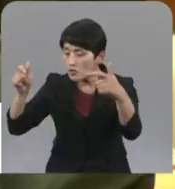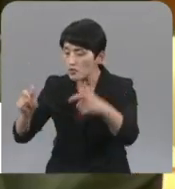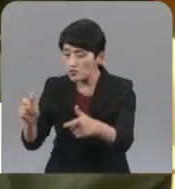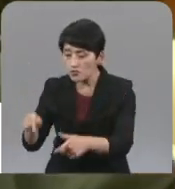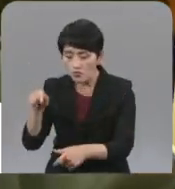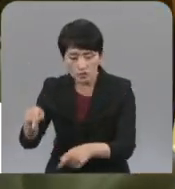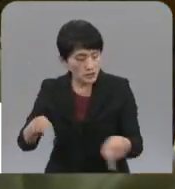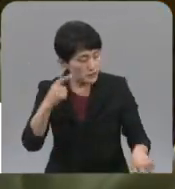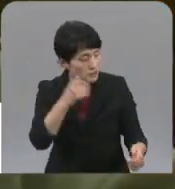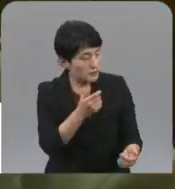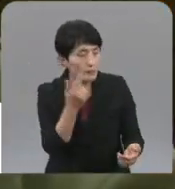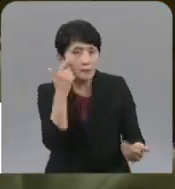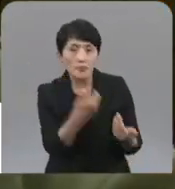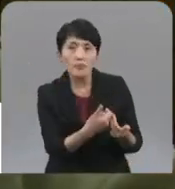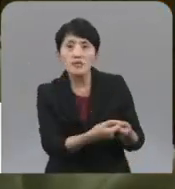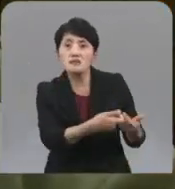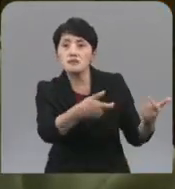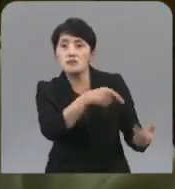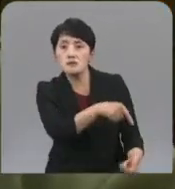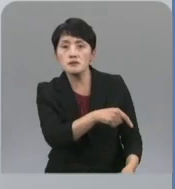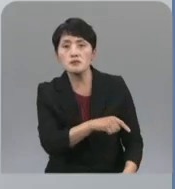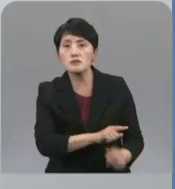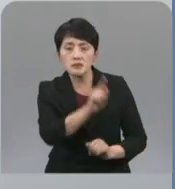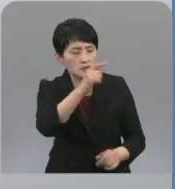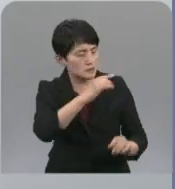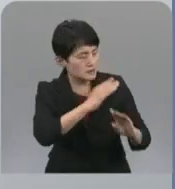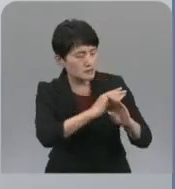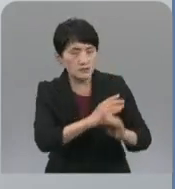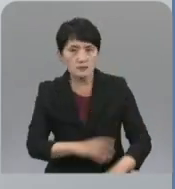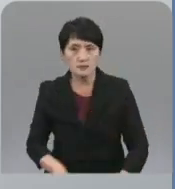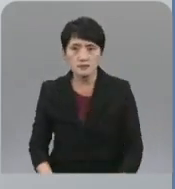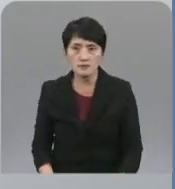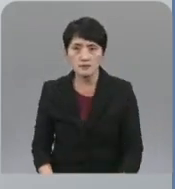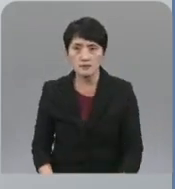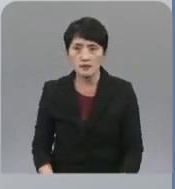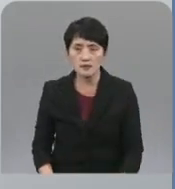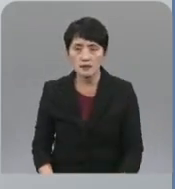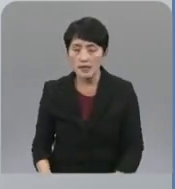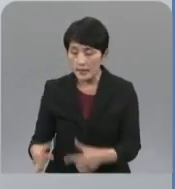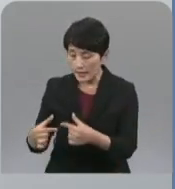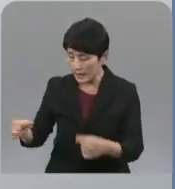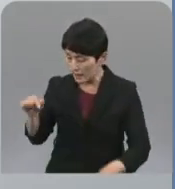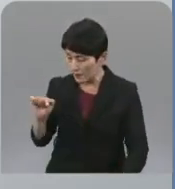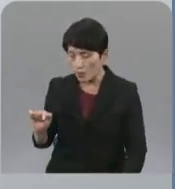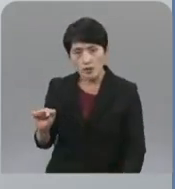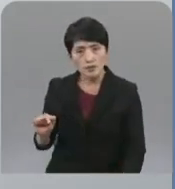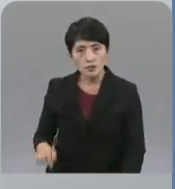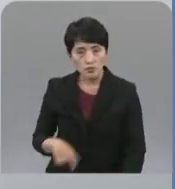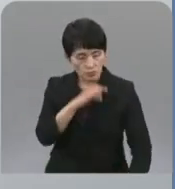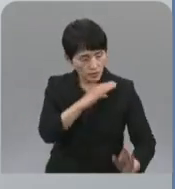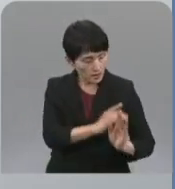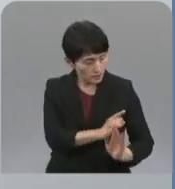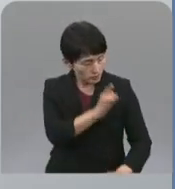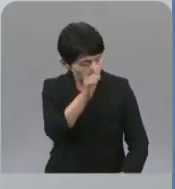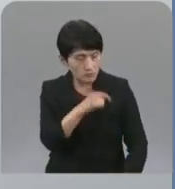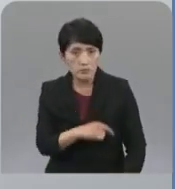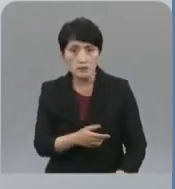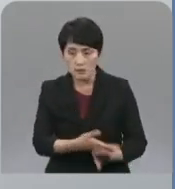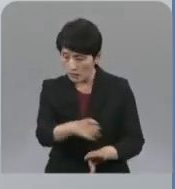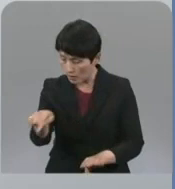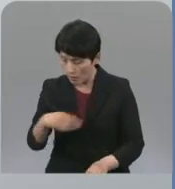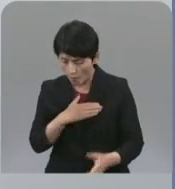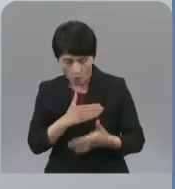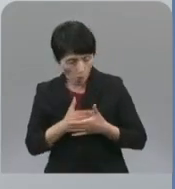الاجتماع عقد لضمان السلام والامن المستدام في الفضاء لكن من المؤسف للغايه ان كوريا